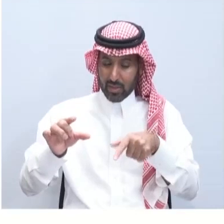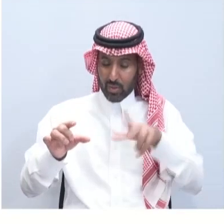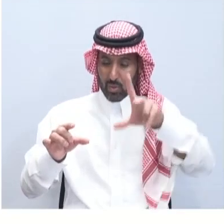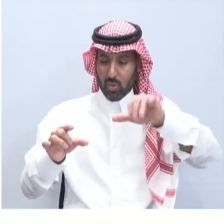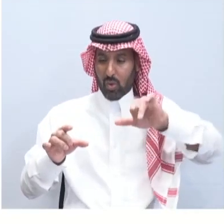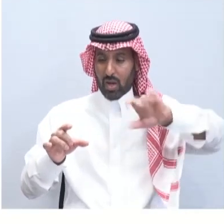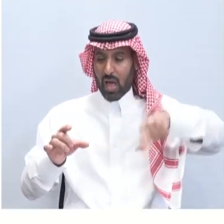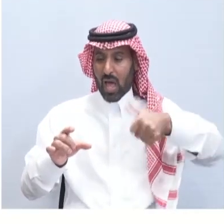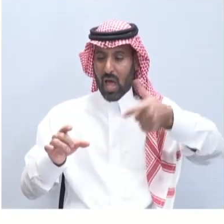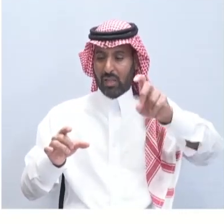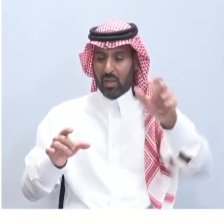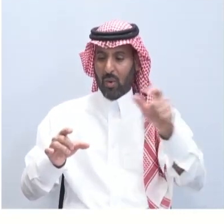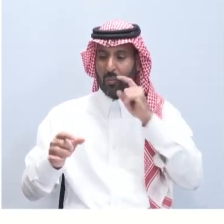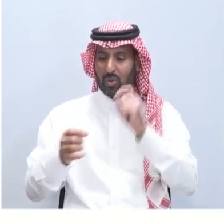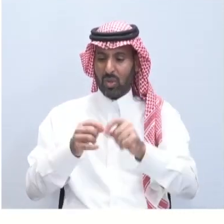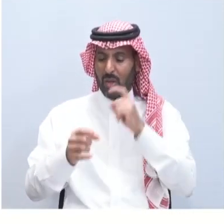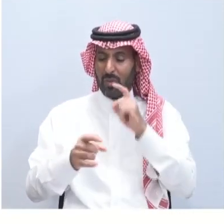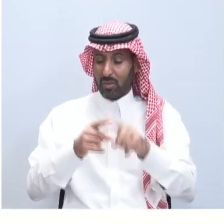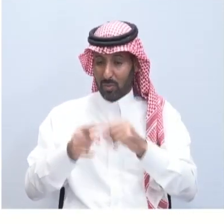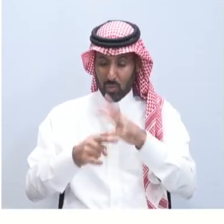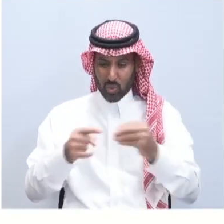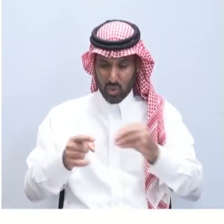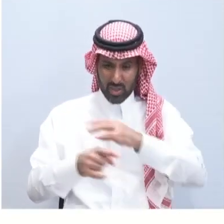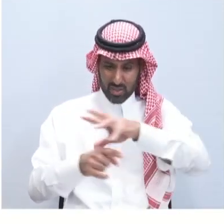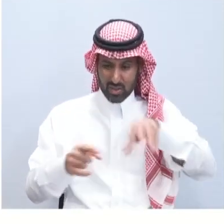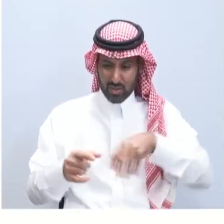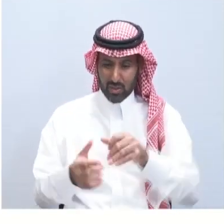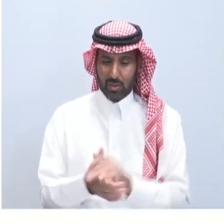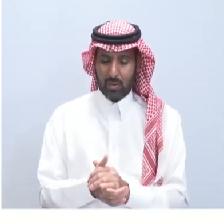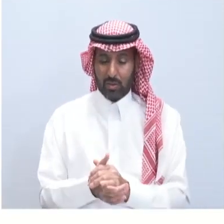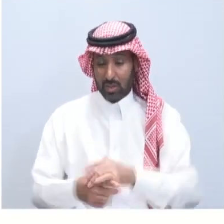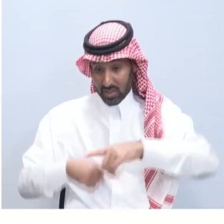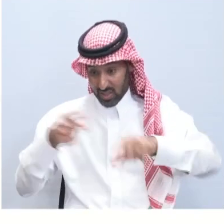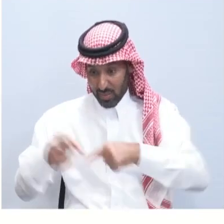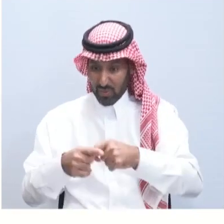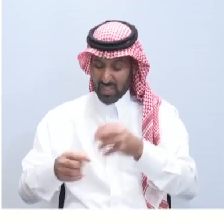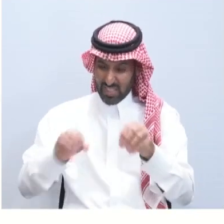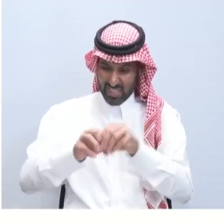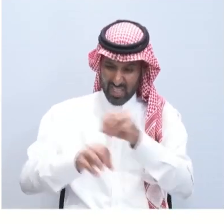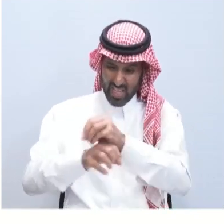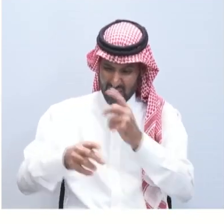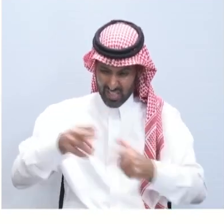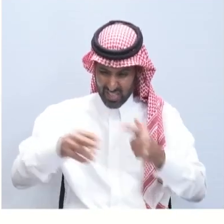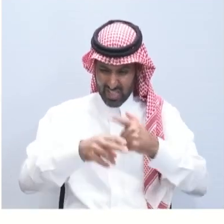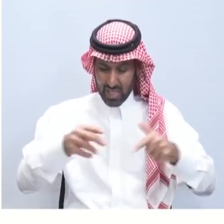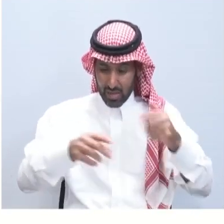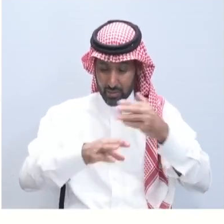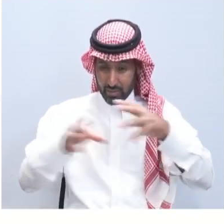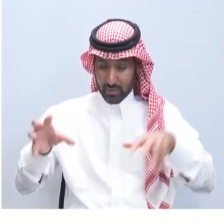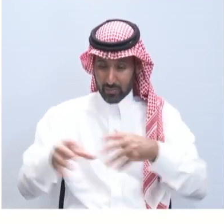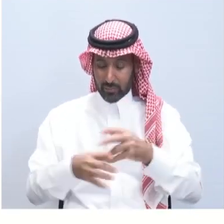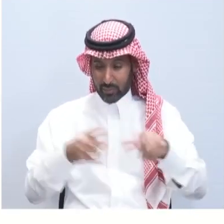يطلق المزيد من النيوترونات ايضا وتستمر في الاصطدام مع ذرات